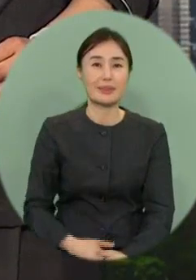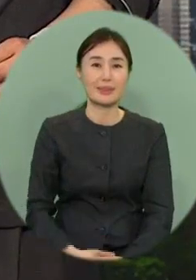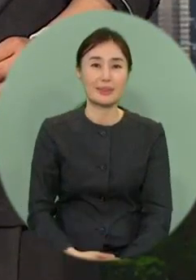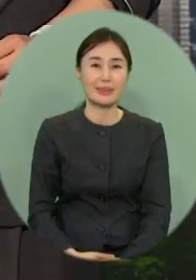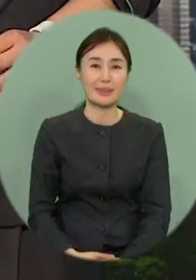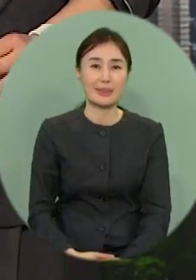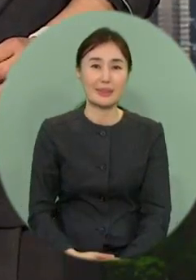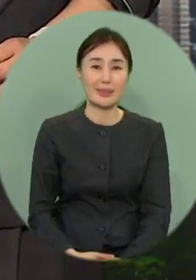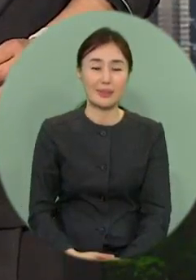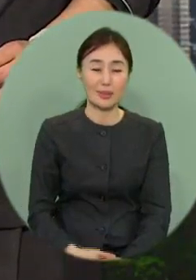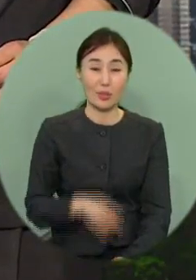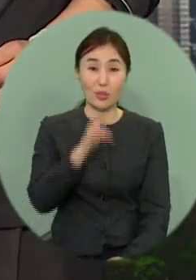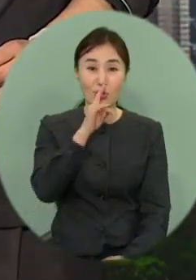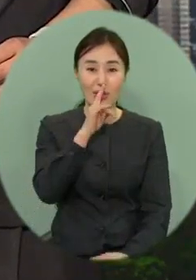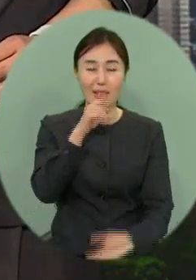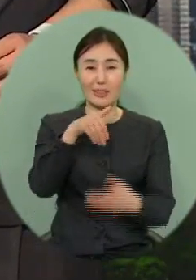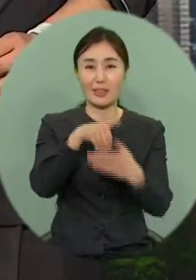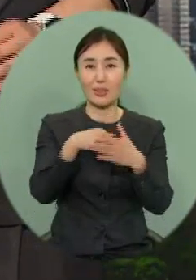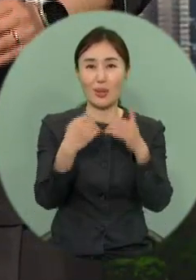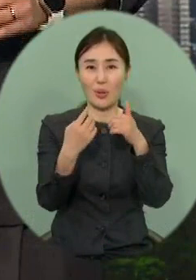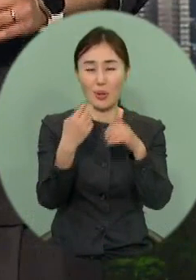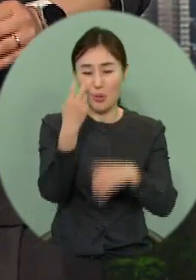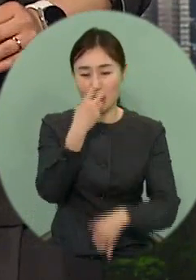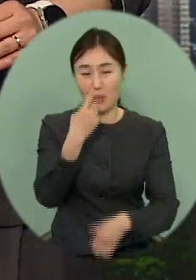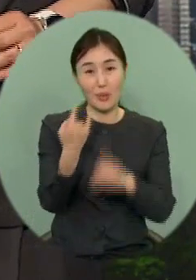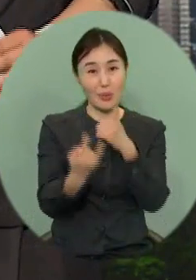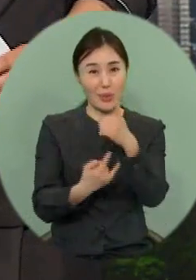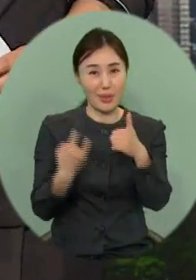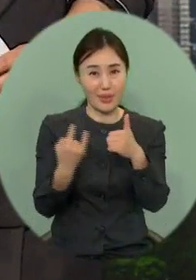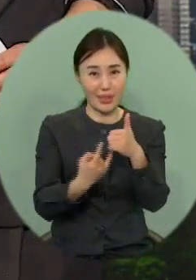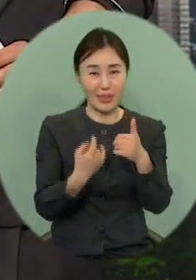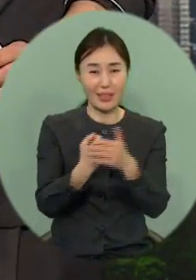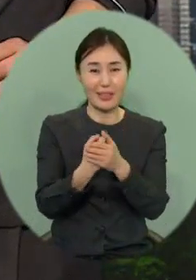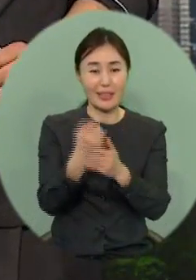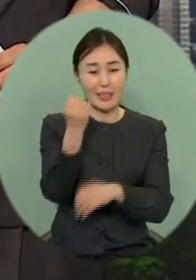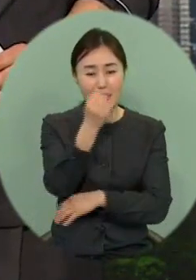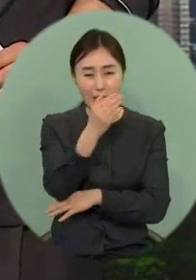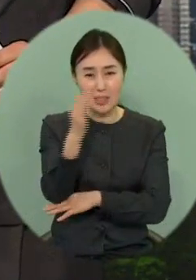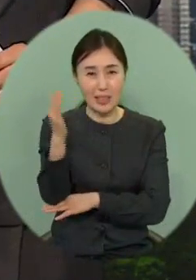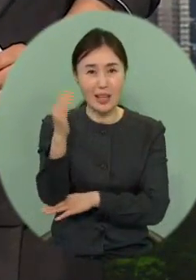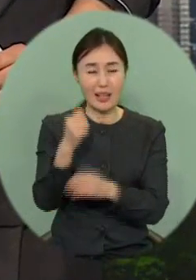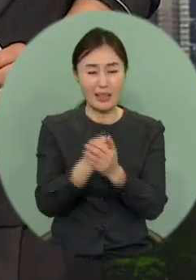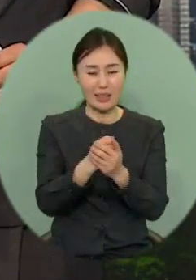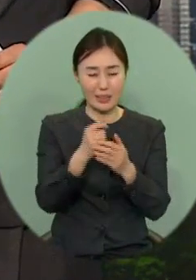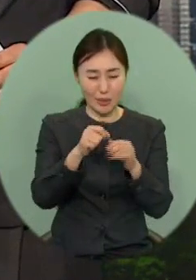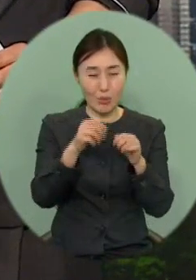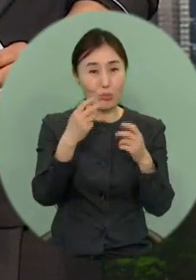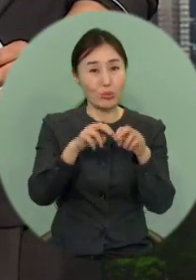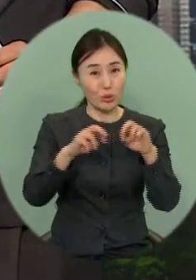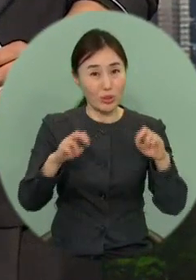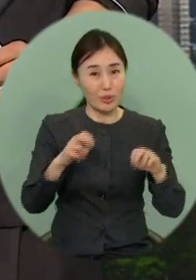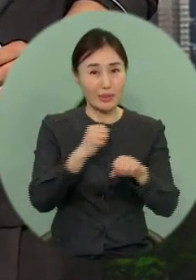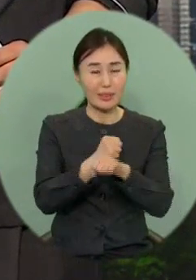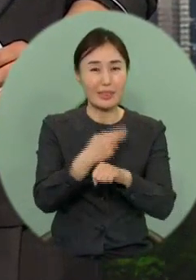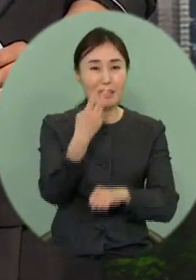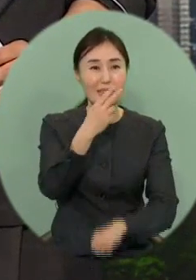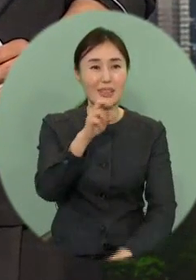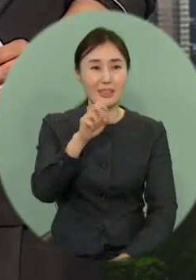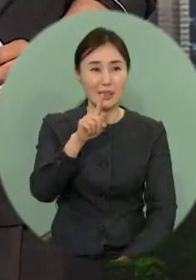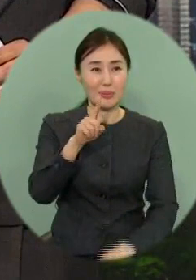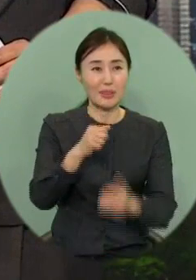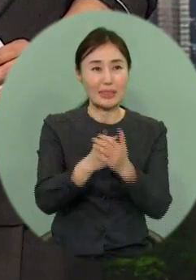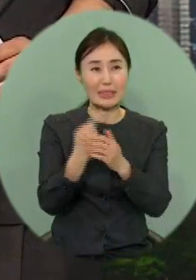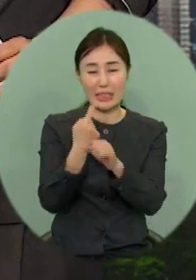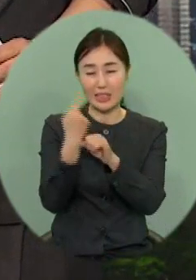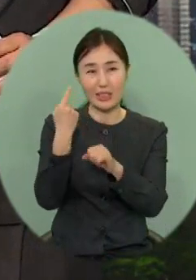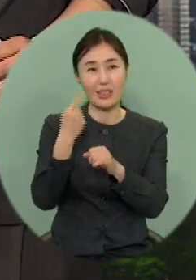정리했습니다 중앙선거 관리위원회의 언론기사 빅데이터 분석 보고서입니다 지난 2020년 5월부터 지난해